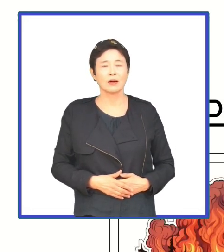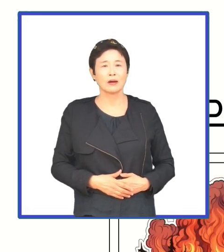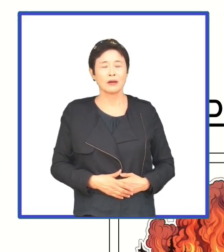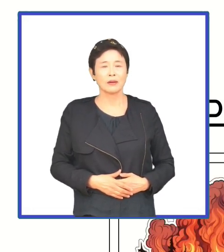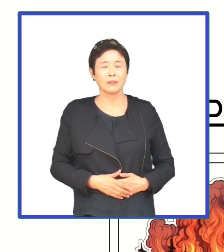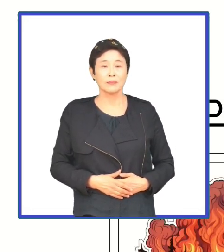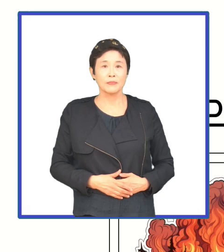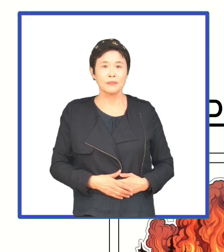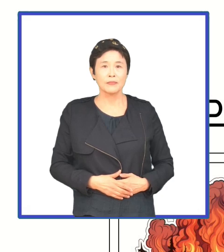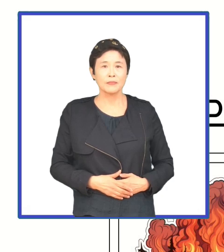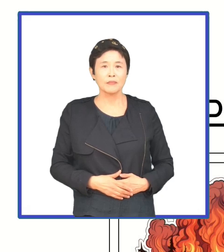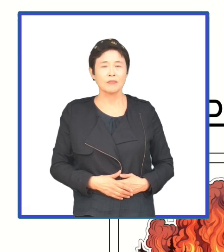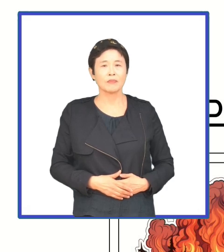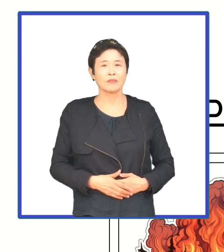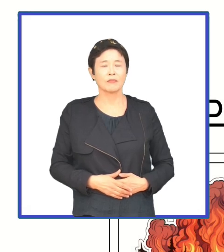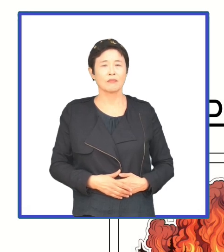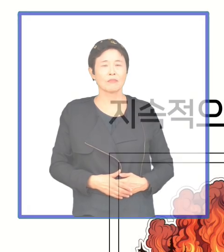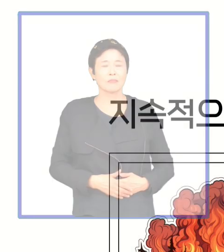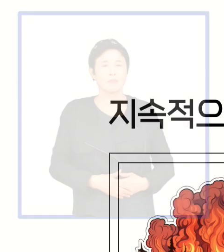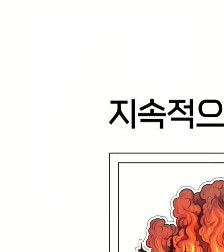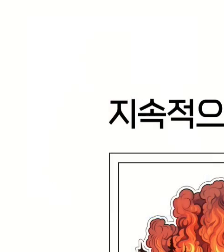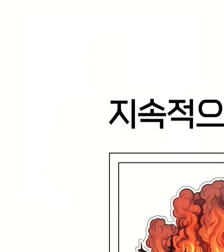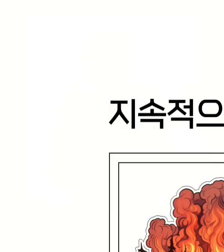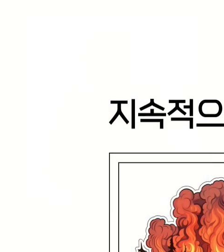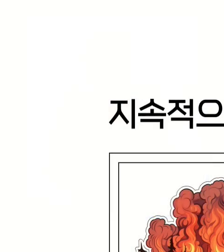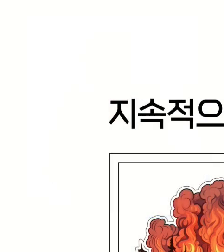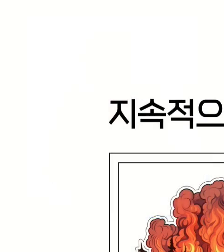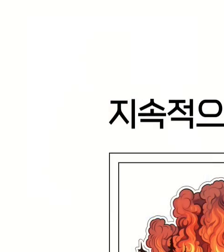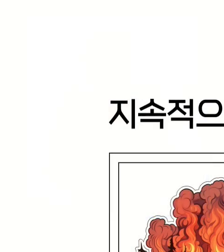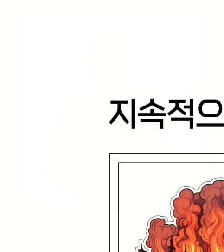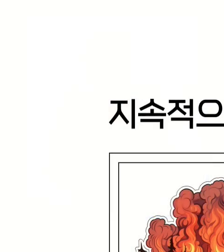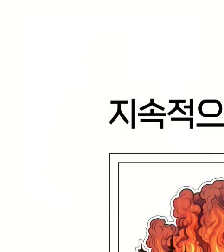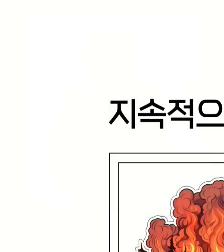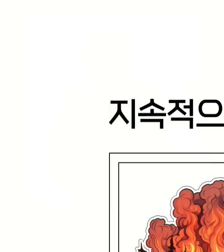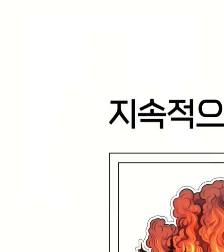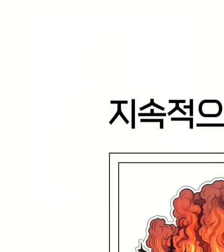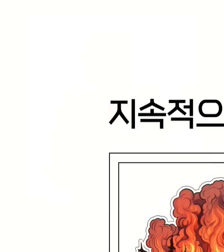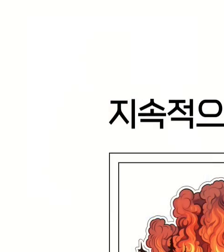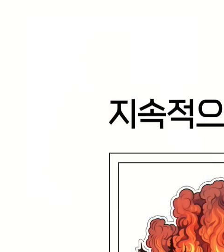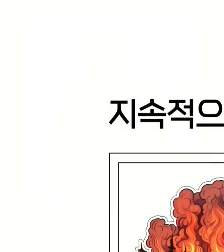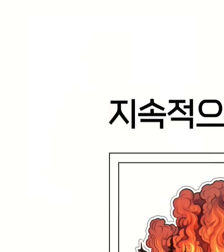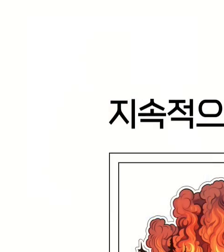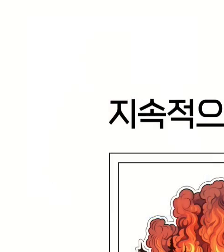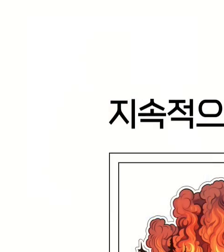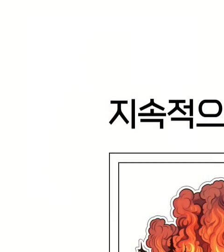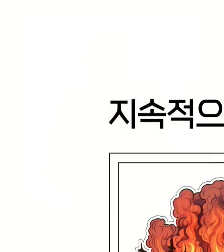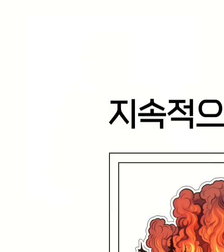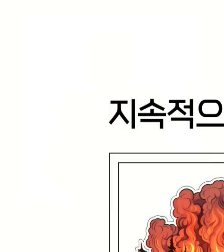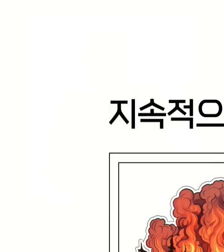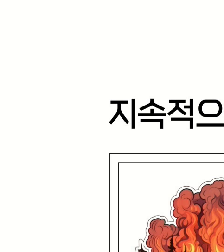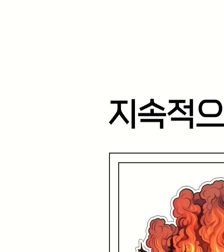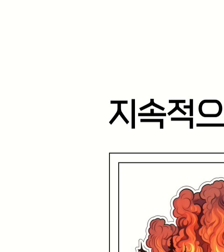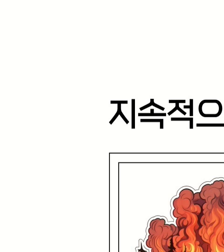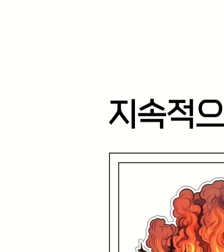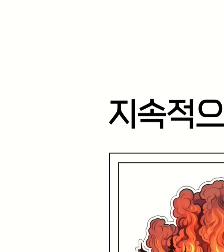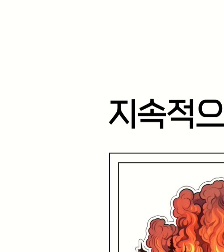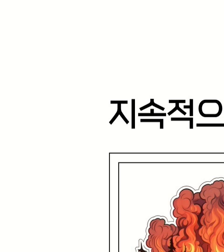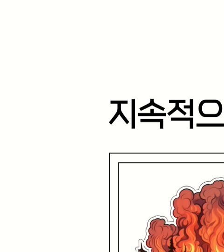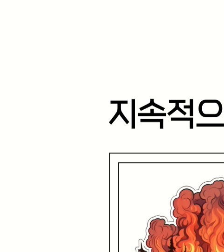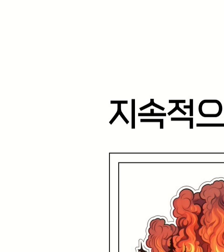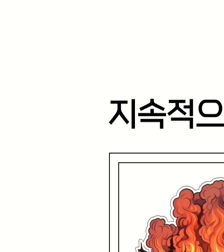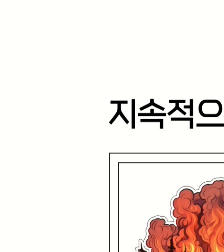두 번째 줄을 보도록 해볼까요? 첫 번째에 있는 그림을 보게 되면은 뜨거운 불이 숲을 태우고